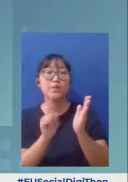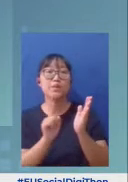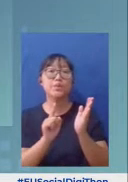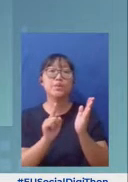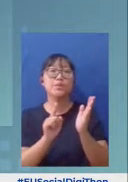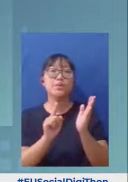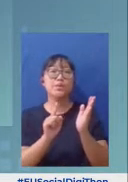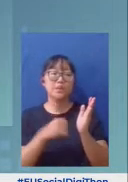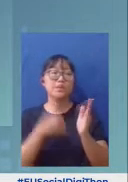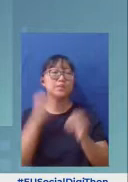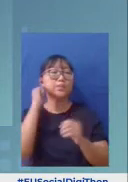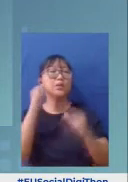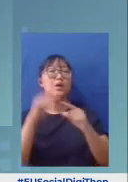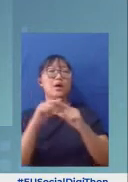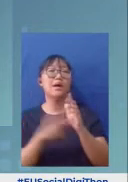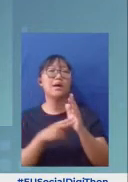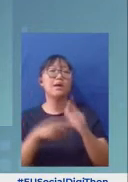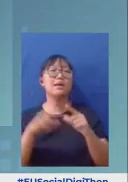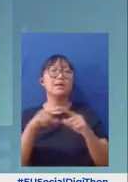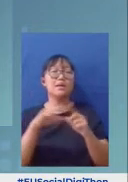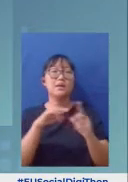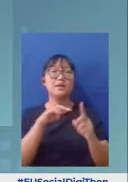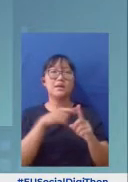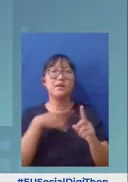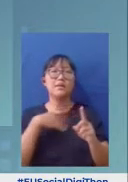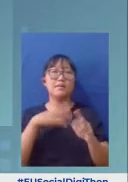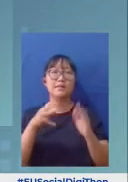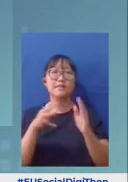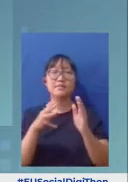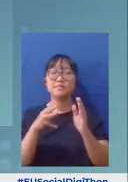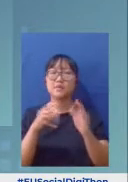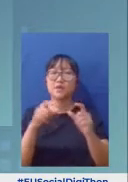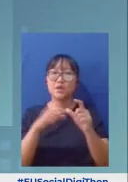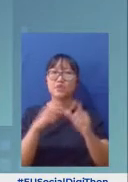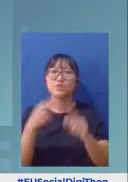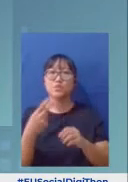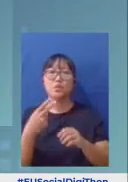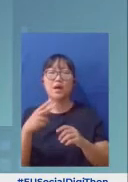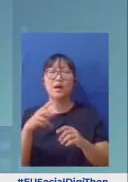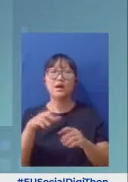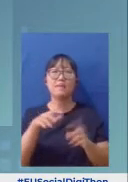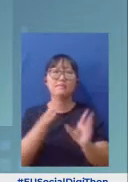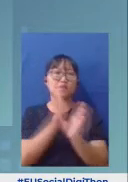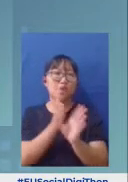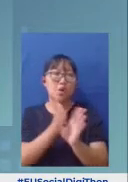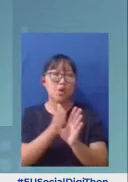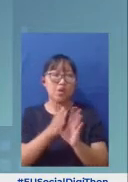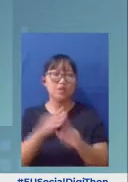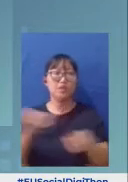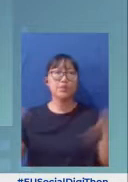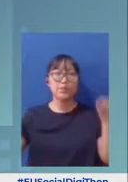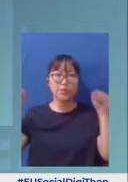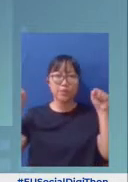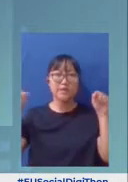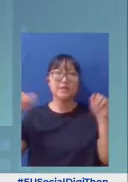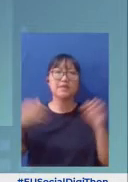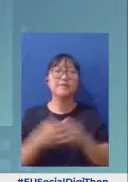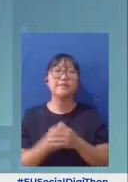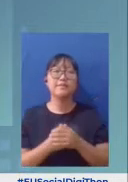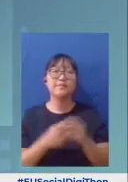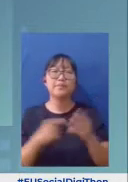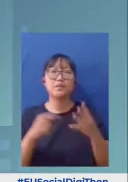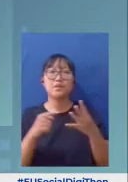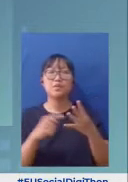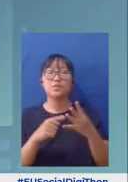UI, Magister Profesi Psikologi Fakultas UI juga, kemudian Magister Ilmu Psikologi Perkembangan Fakultas Psikologi UI,